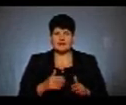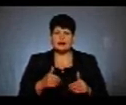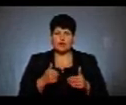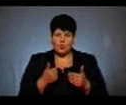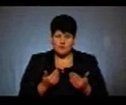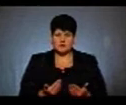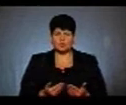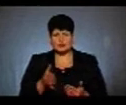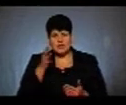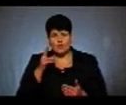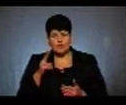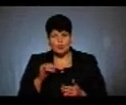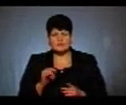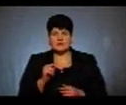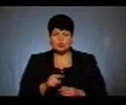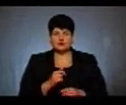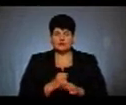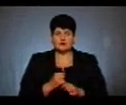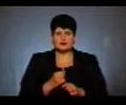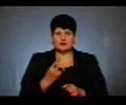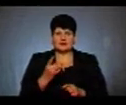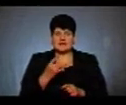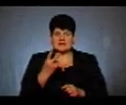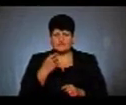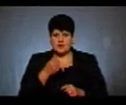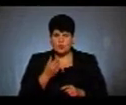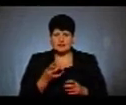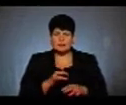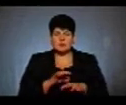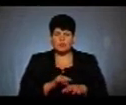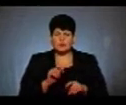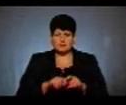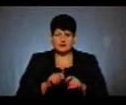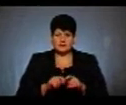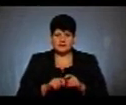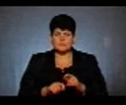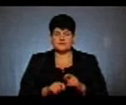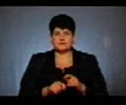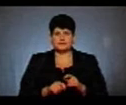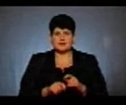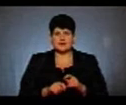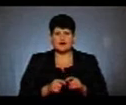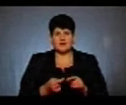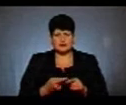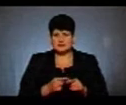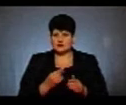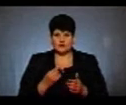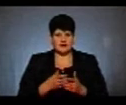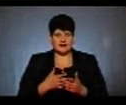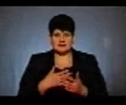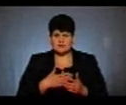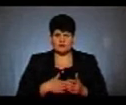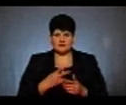що для того, щоб робити раз-два роки, треба проводити дослідження на напруженість імунітету. А це досить дороге задоволення,